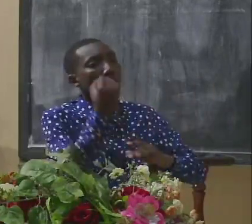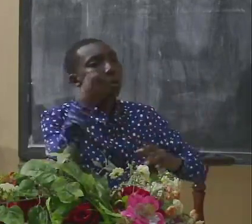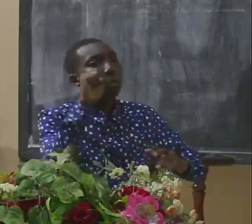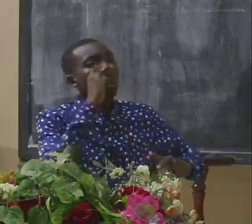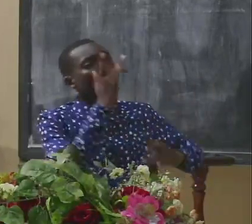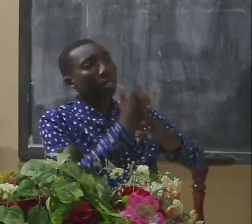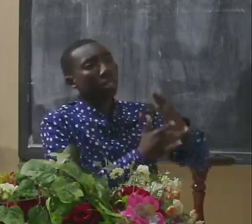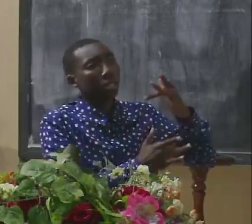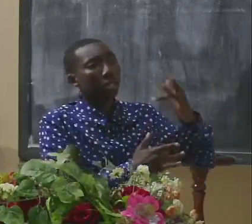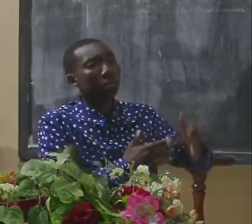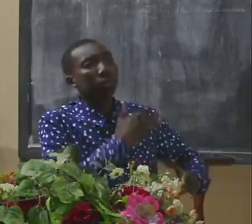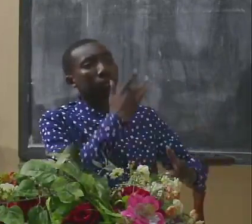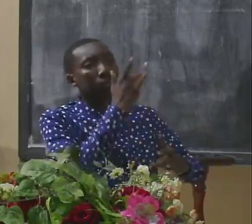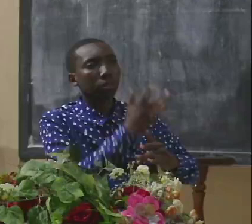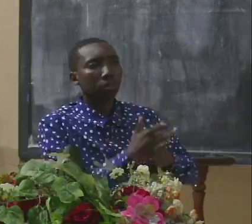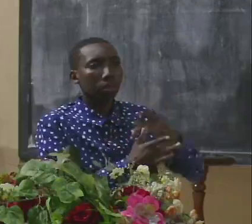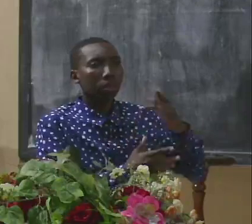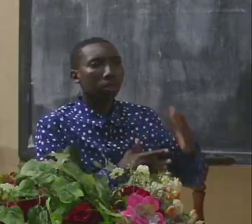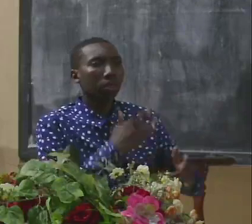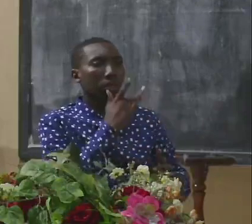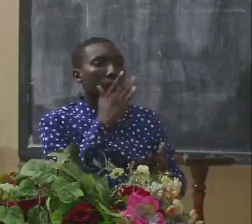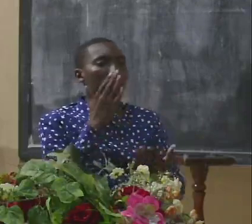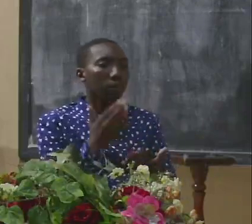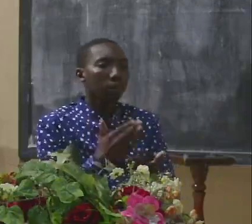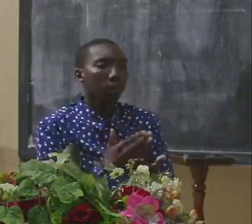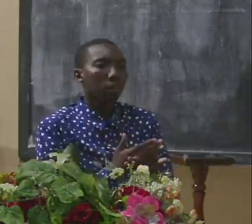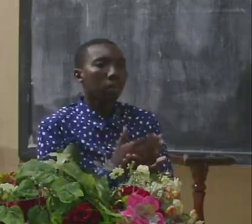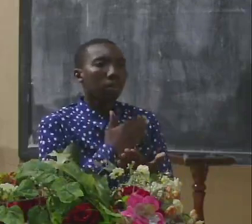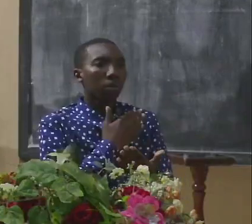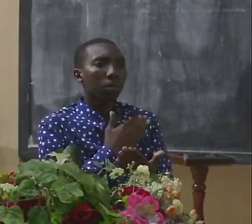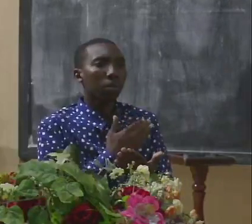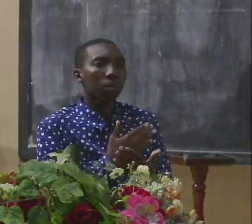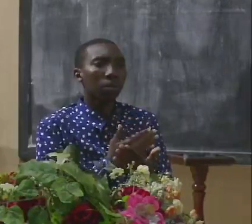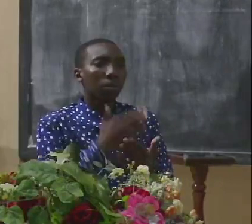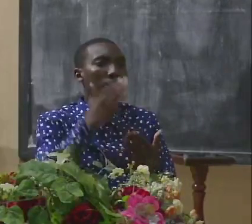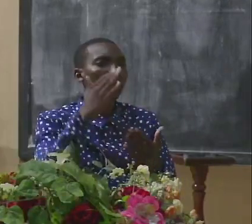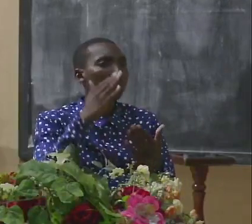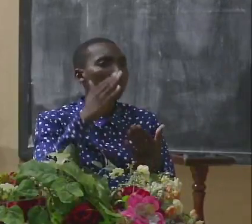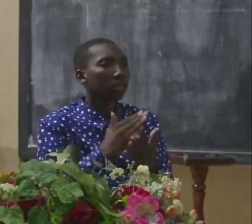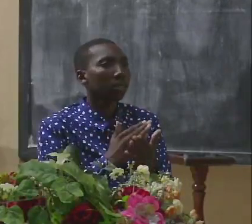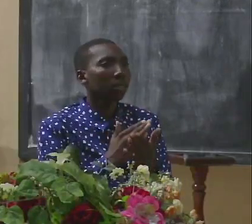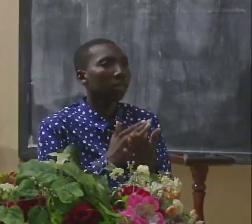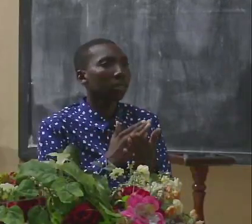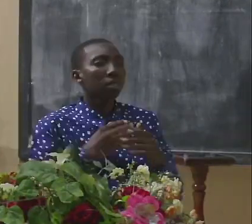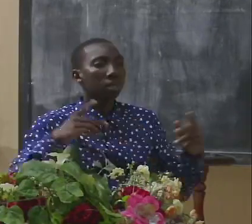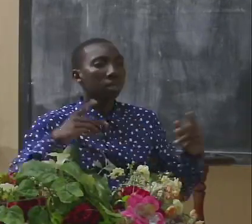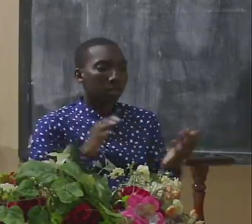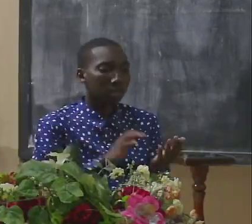Oh,